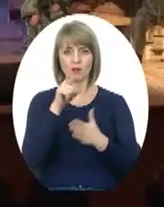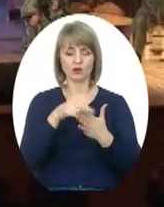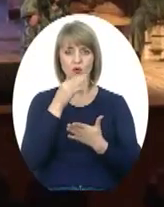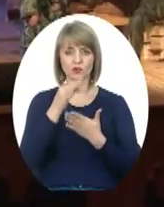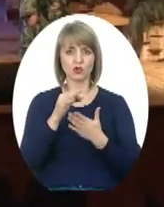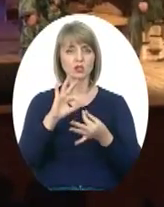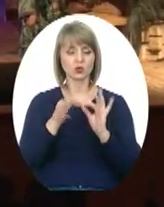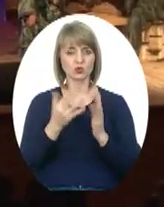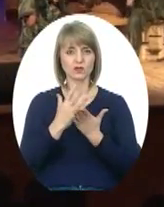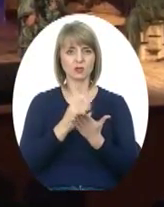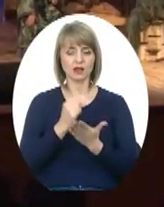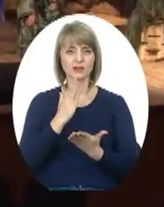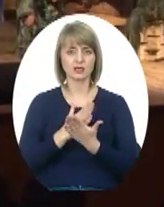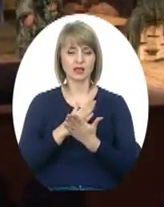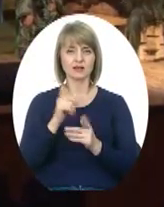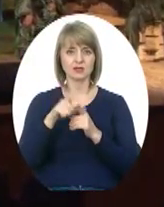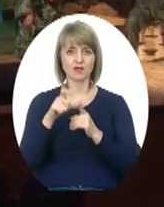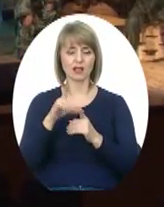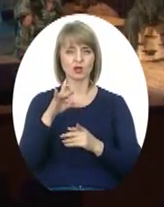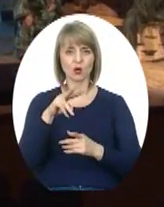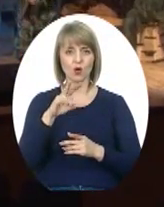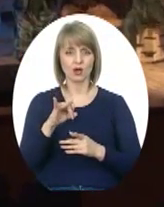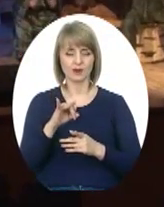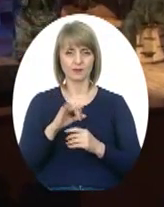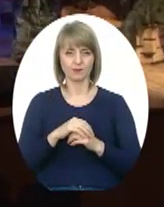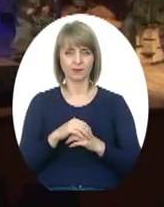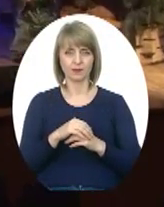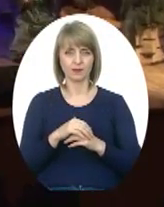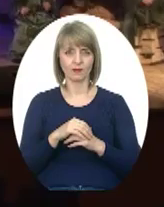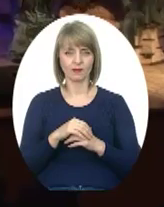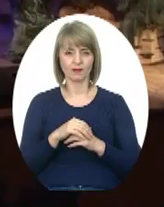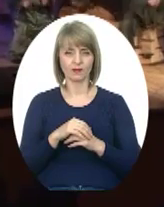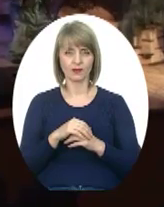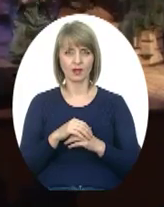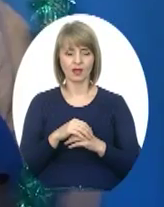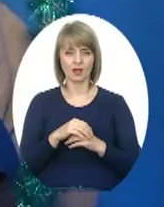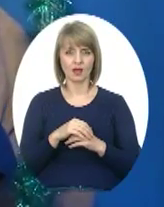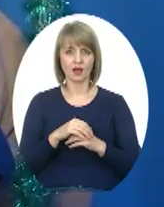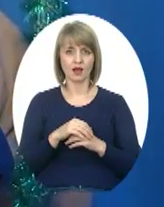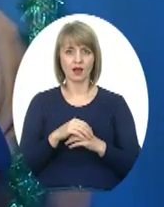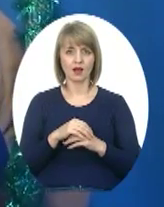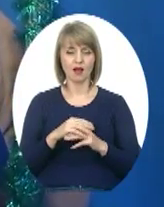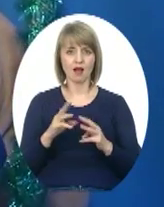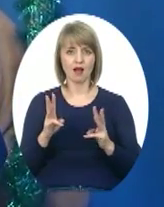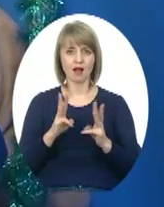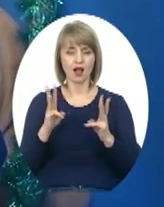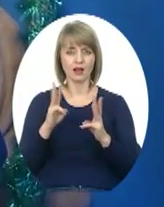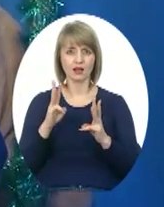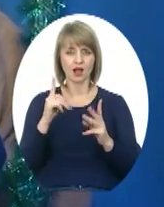На вопросы отвечать сложно, но в запасе всегда есть слова из роли. Они красноречивы. Гори,